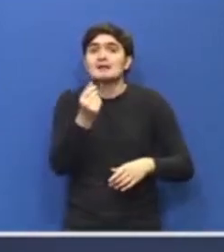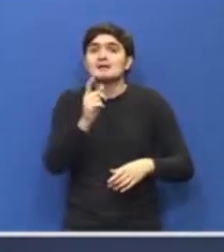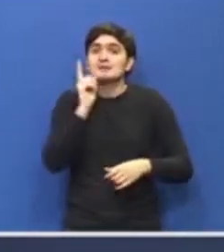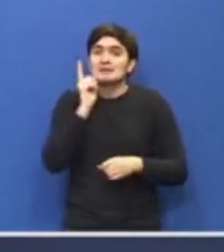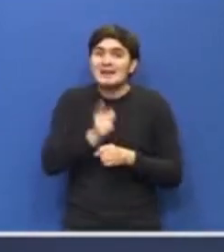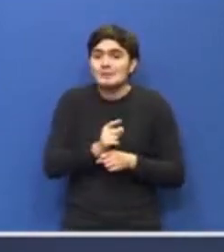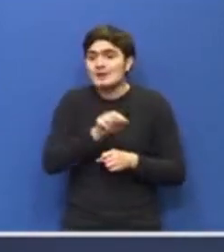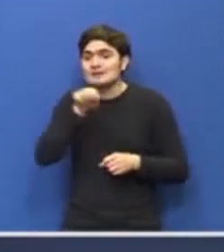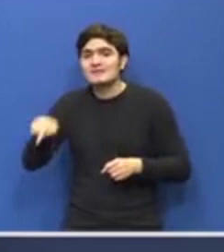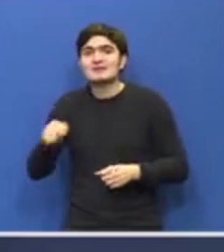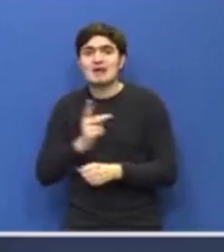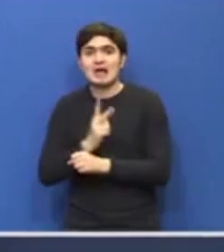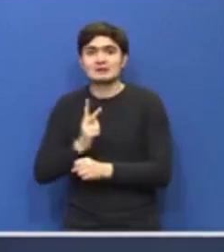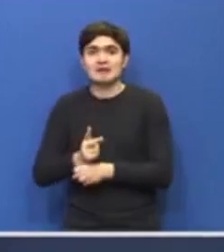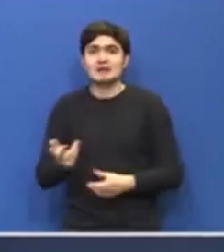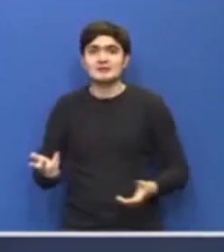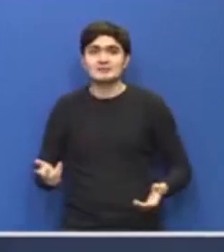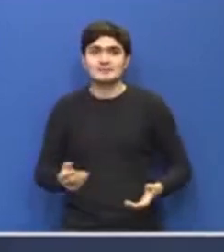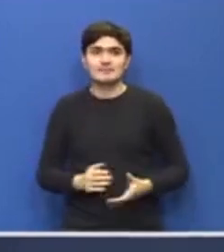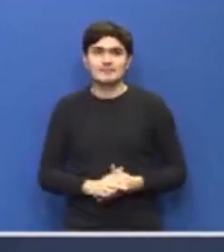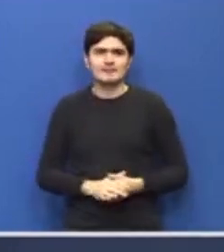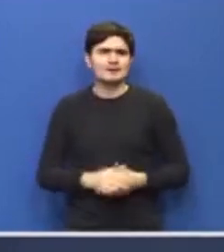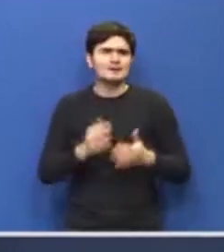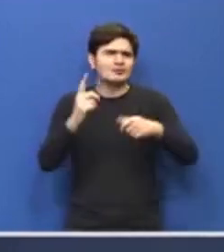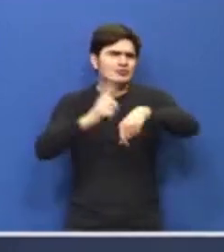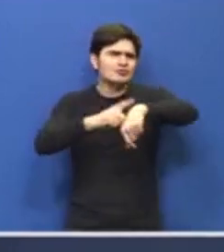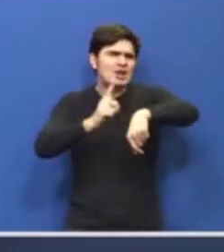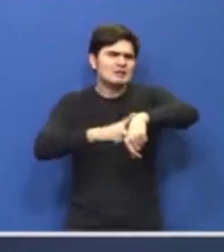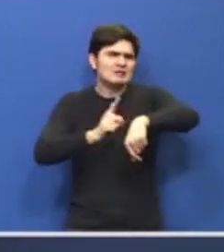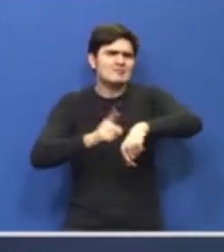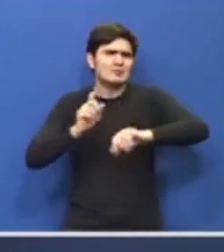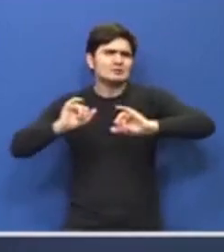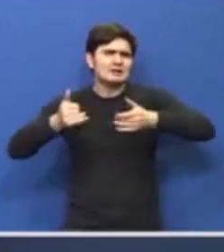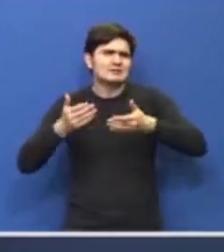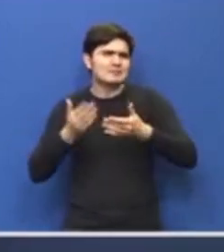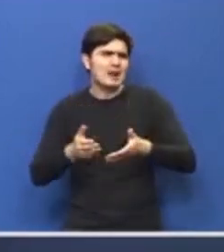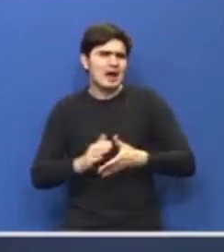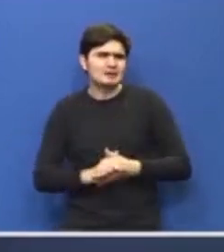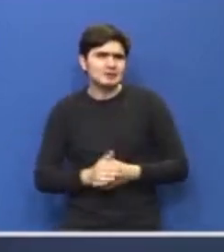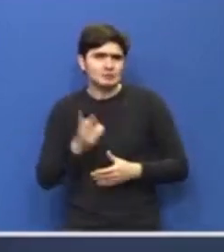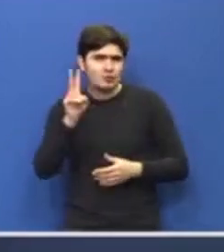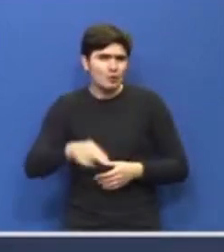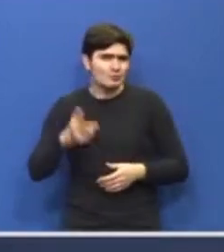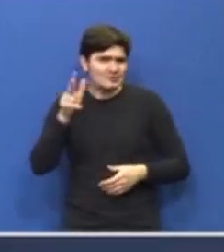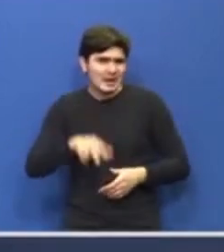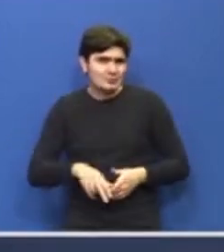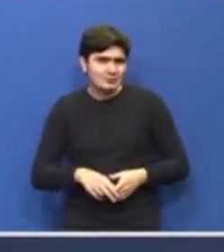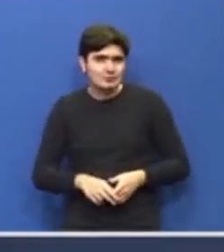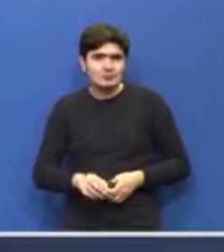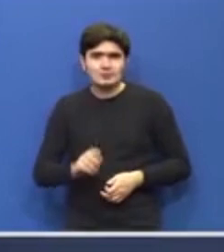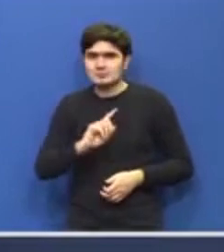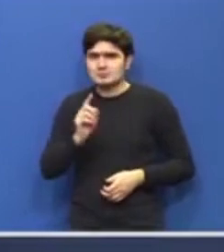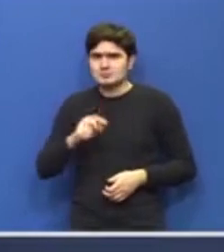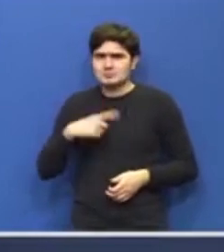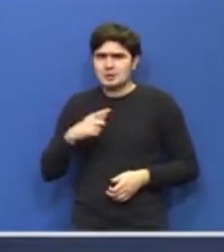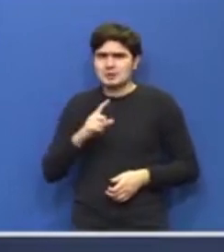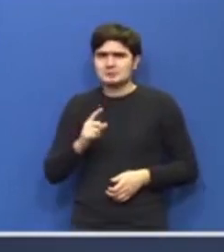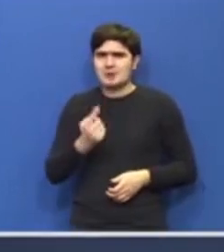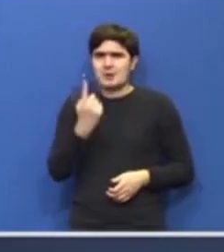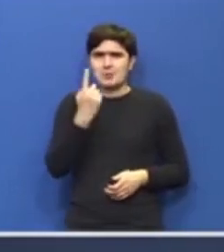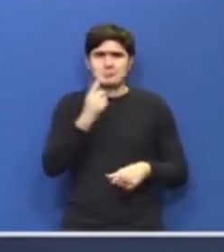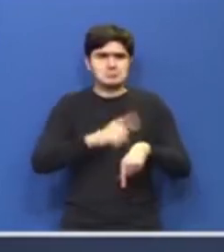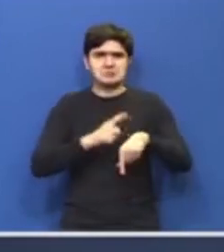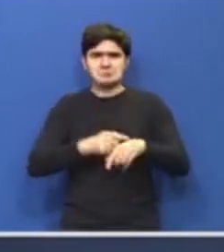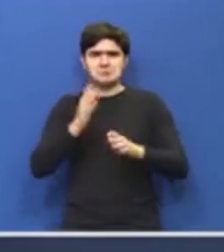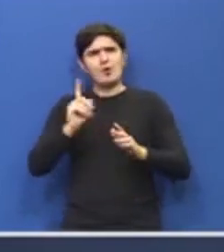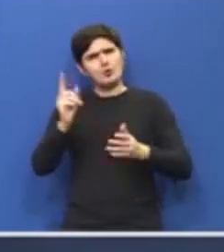către stat. În ce orizont de timp ar trebui să se întâmple asta? Adică în 2 luni, 3 luni? Nu este o...